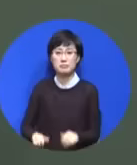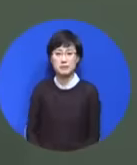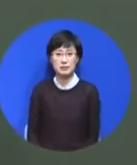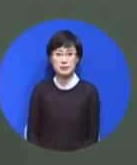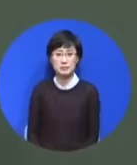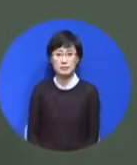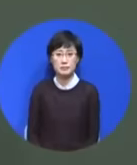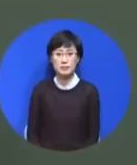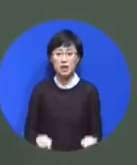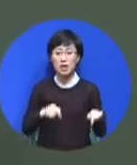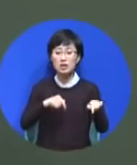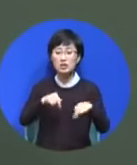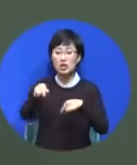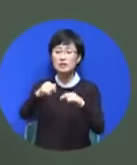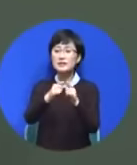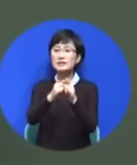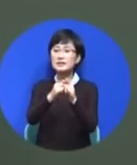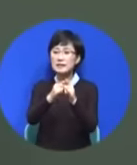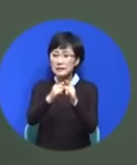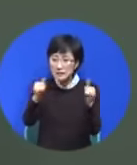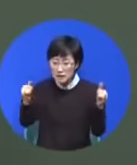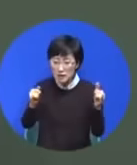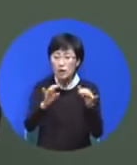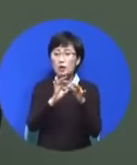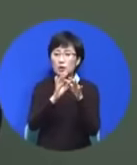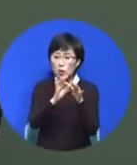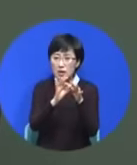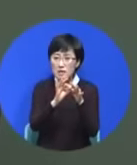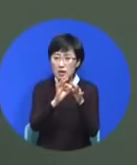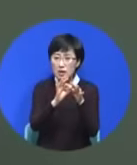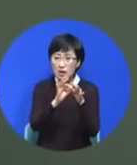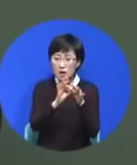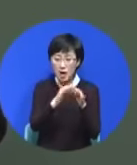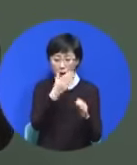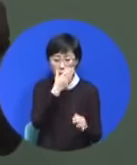우리나라에 복음 증거 되도록 하나님이 부르신